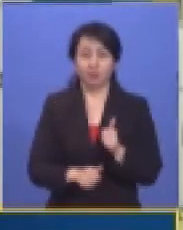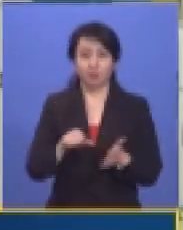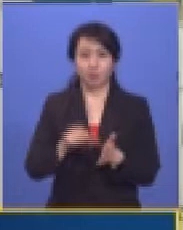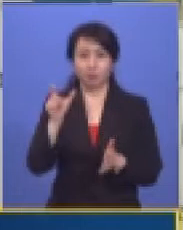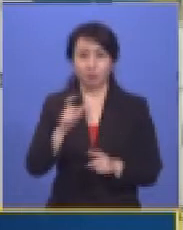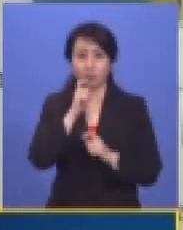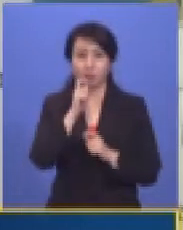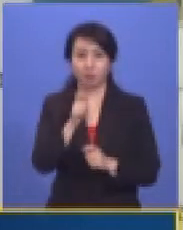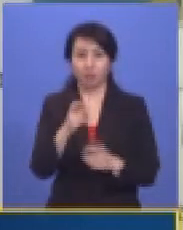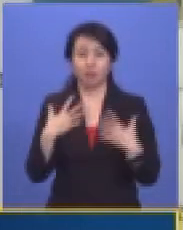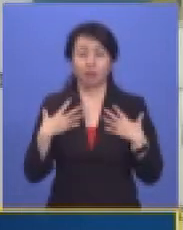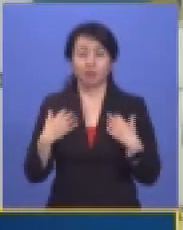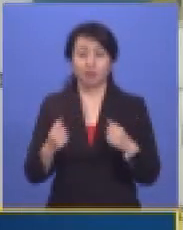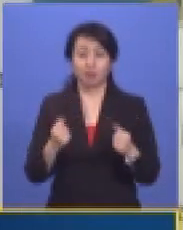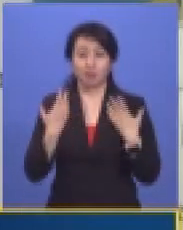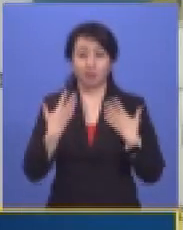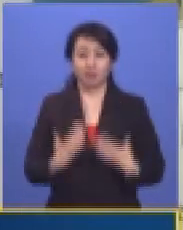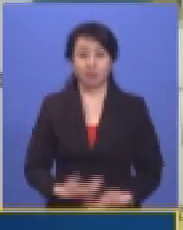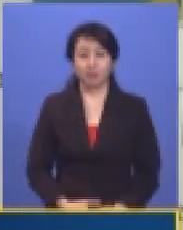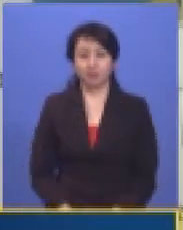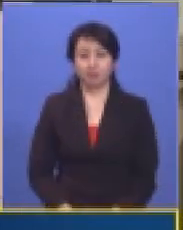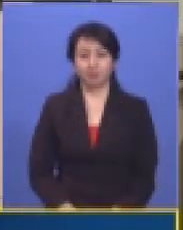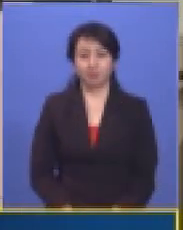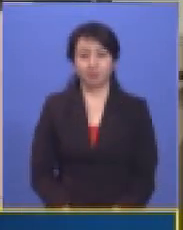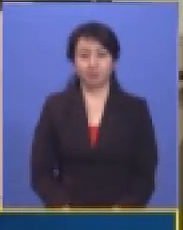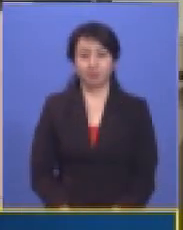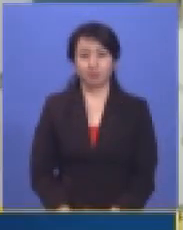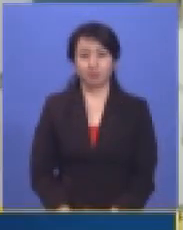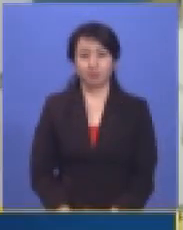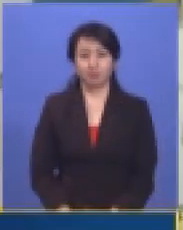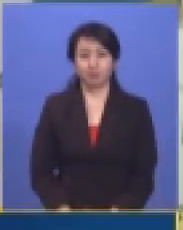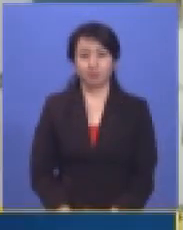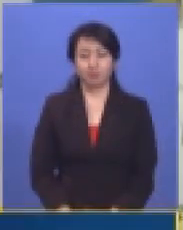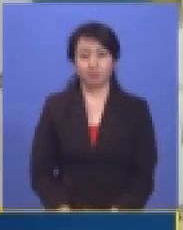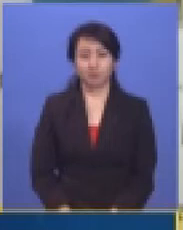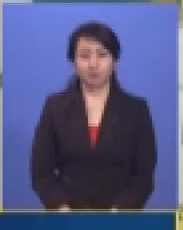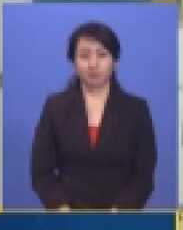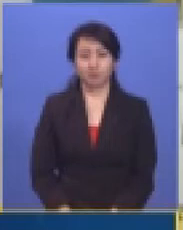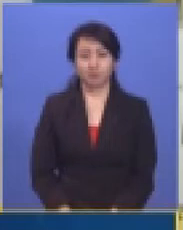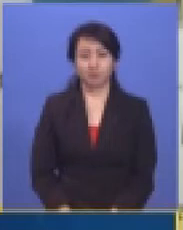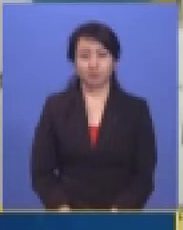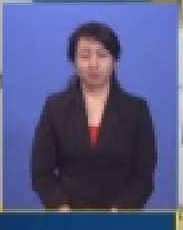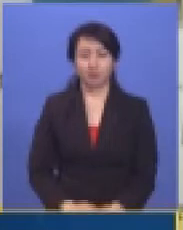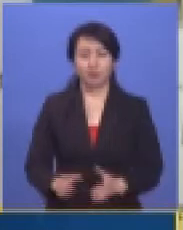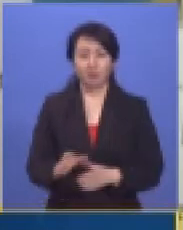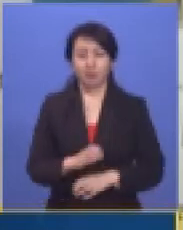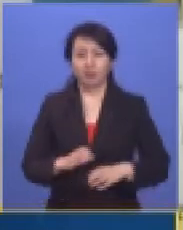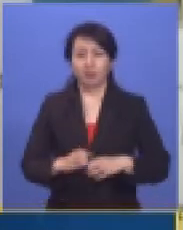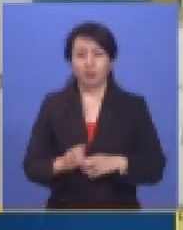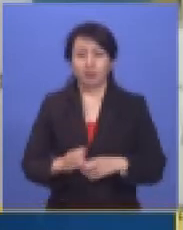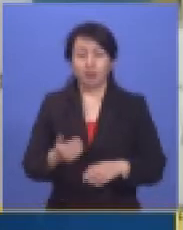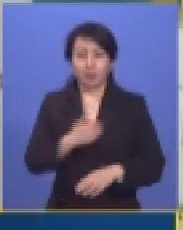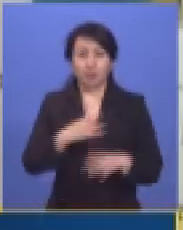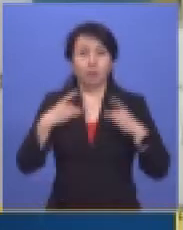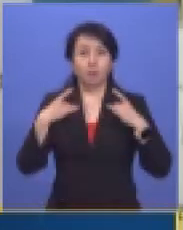из участников вручили по комплекту спортивной одежды. И мы рады вас сегодня приветствовать и хотели бы поздравить